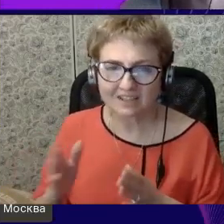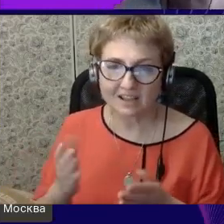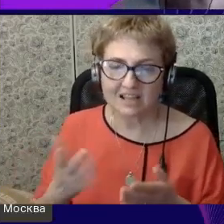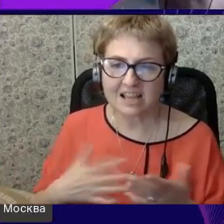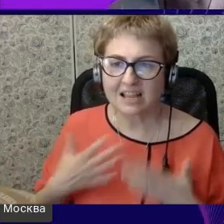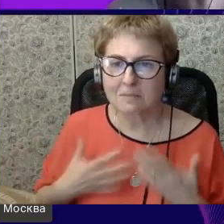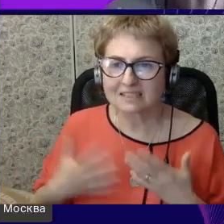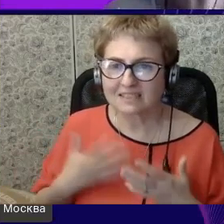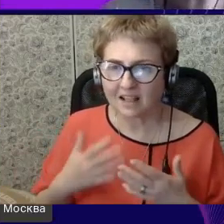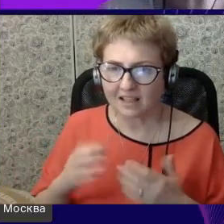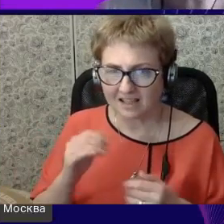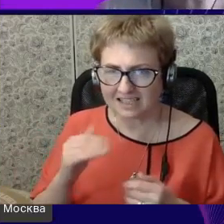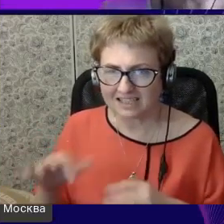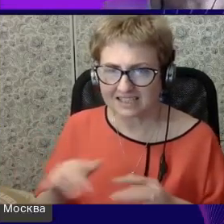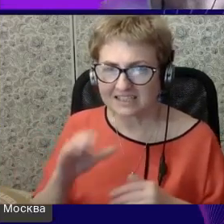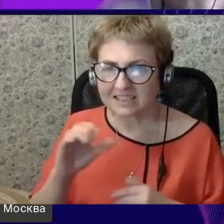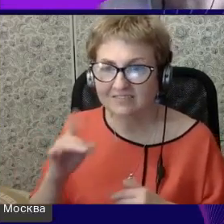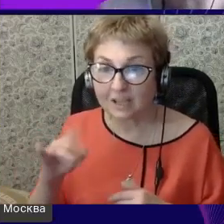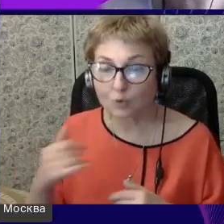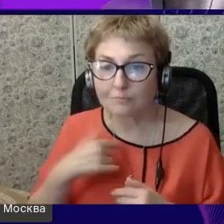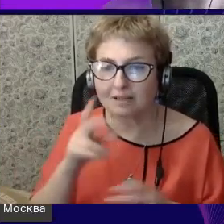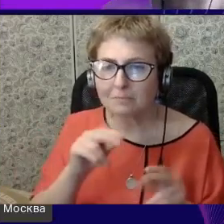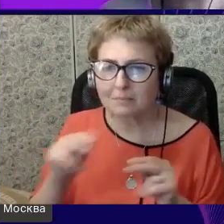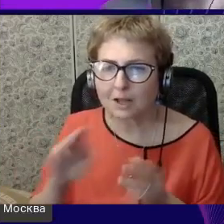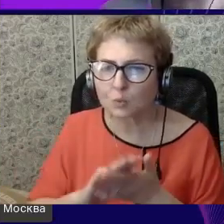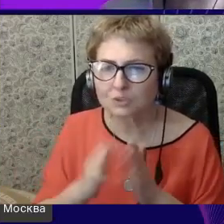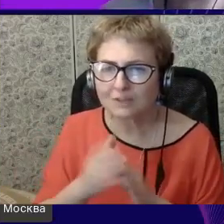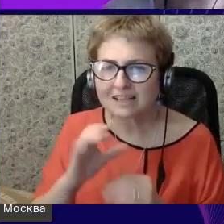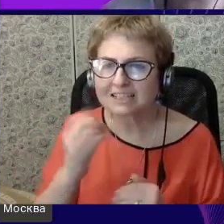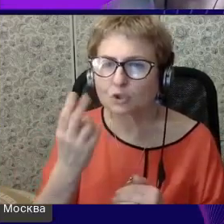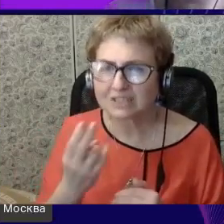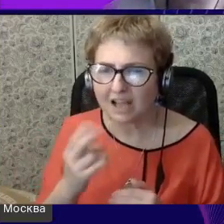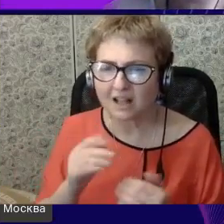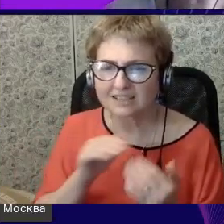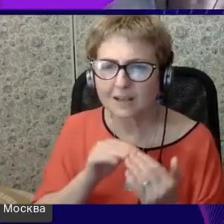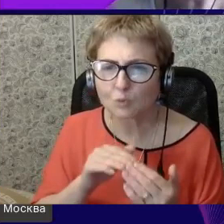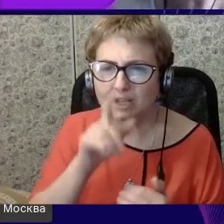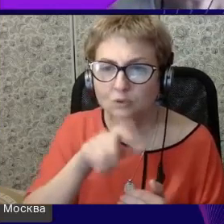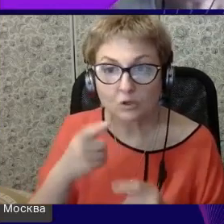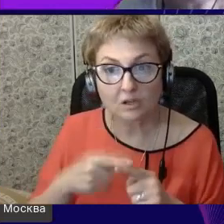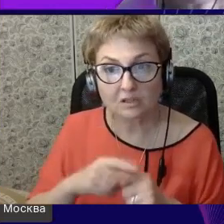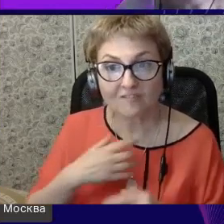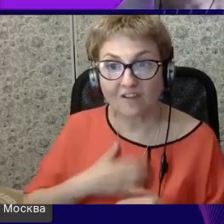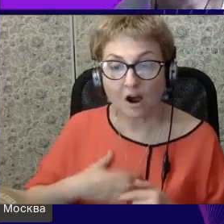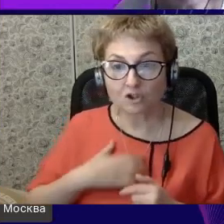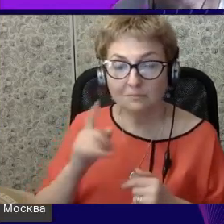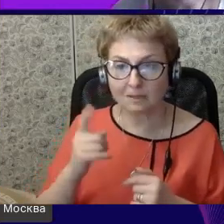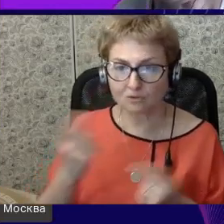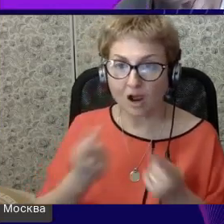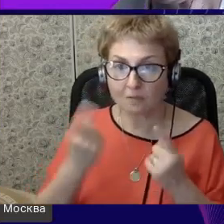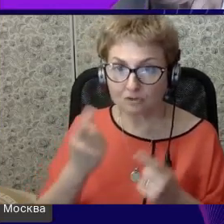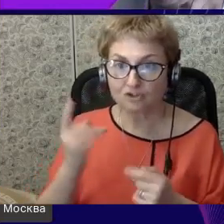физическую нагрузку, вот, можно стабилизировать как бы, отчасти эмоциональную сферу. Вот. Мы создаем благоприятные условия